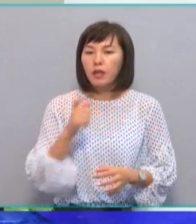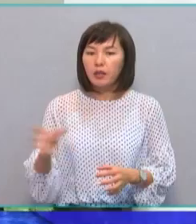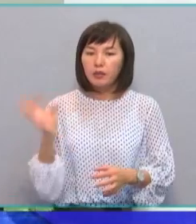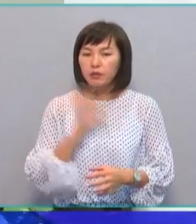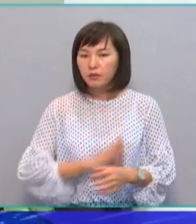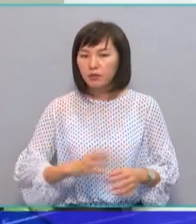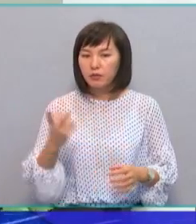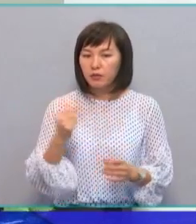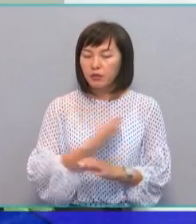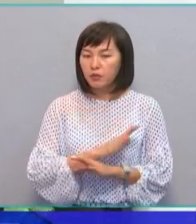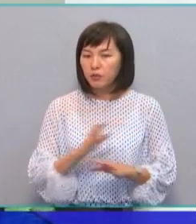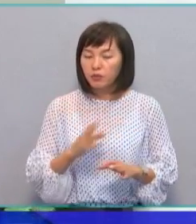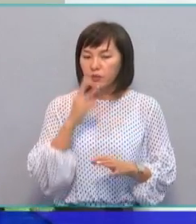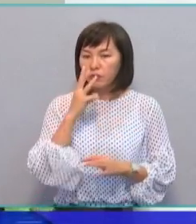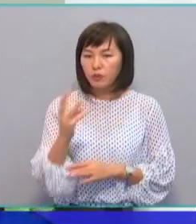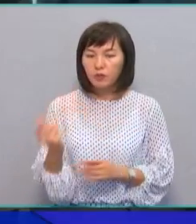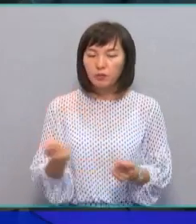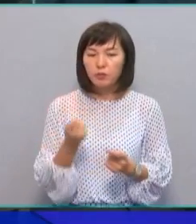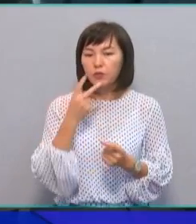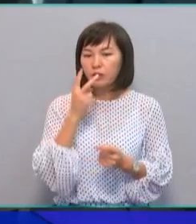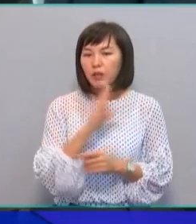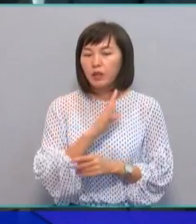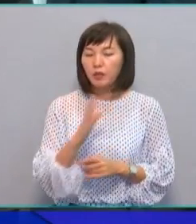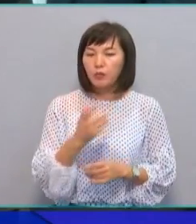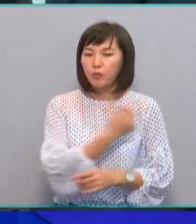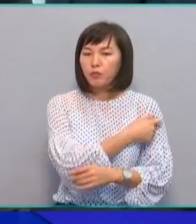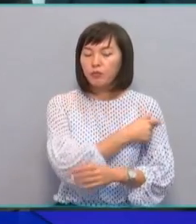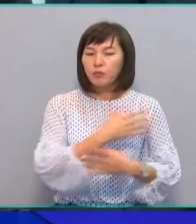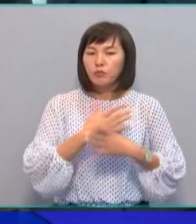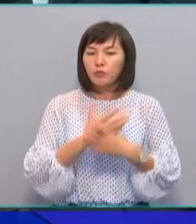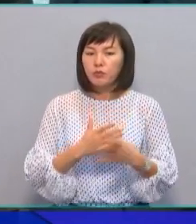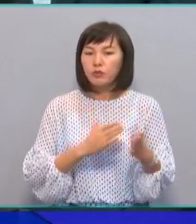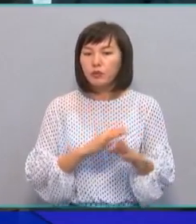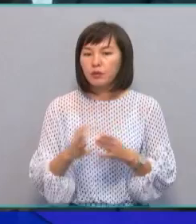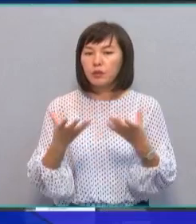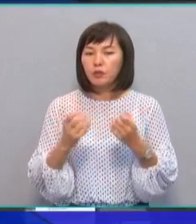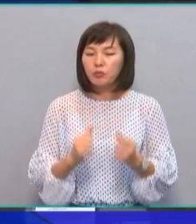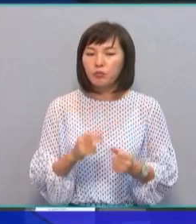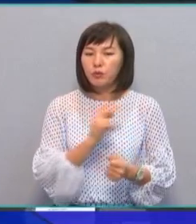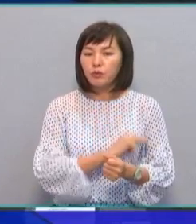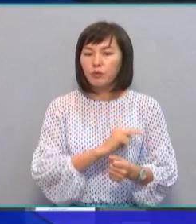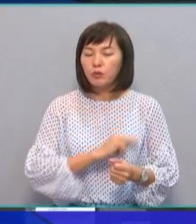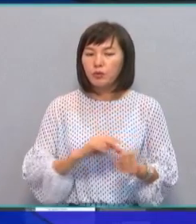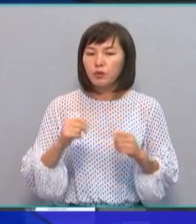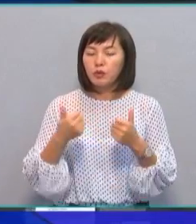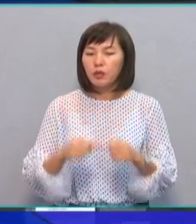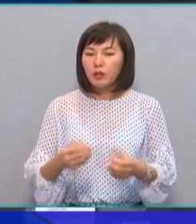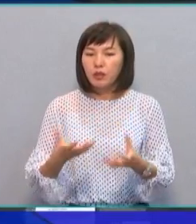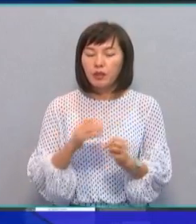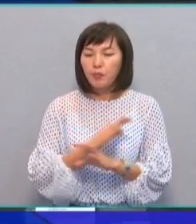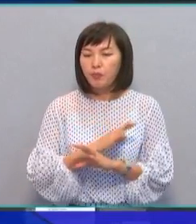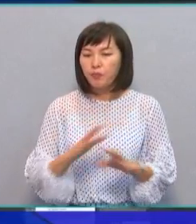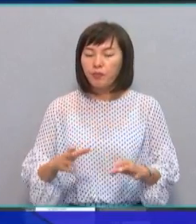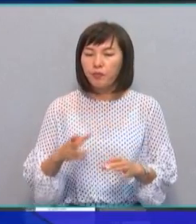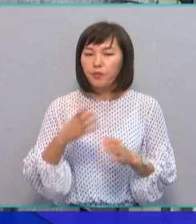табыс мөлшерін есептемейді. Жалақысының аз болғанына қарамастан медициналық көмекті толық ала алады. Ал жұмысқа ресми түрде